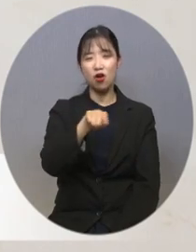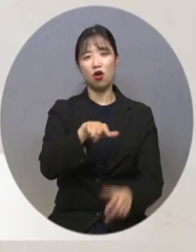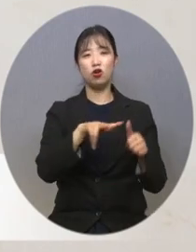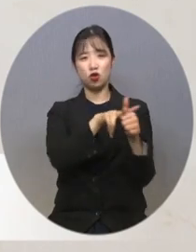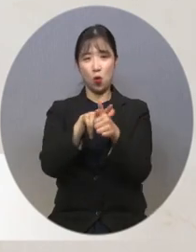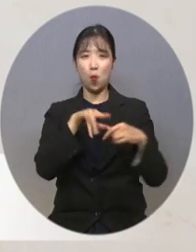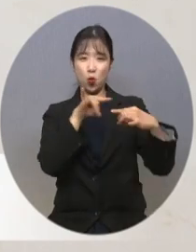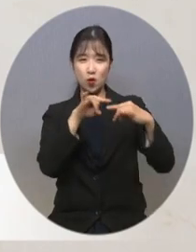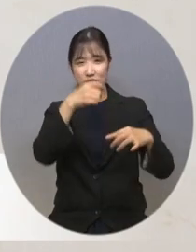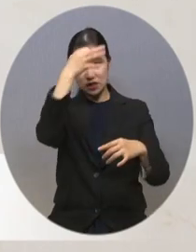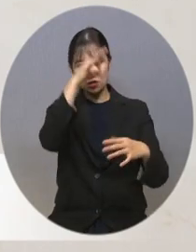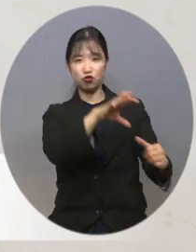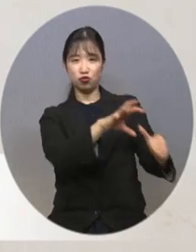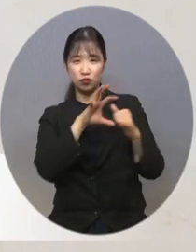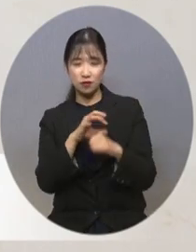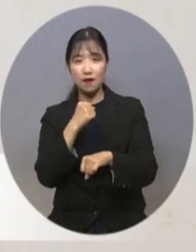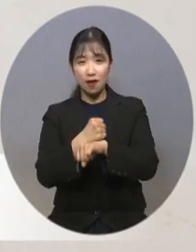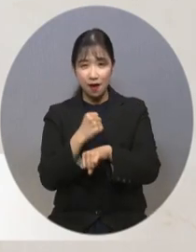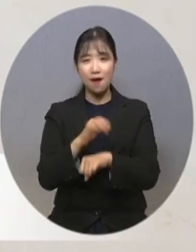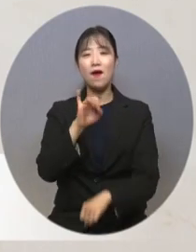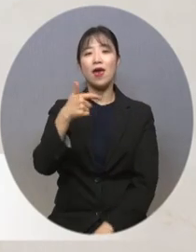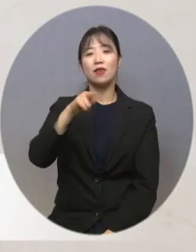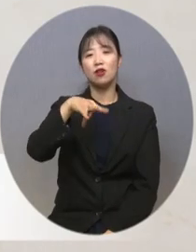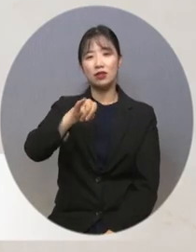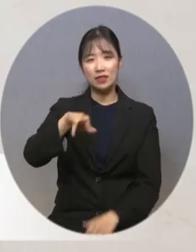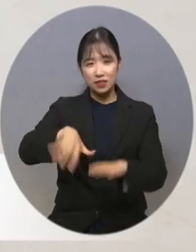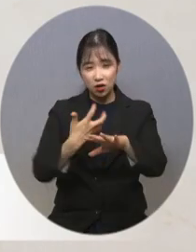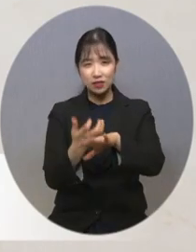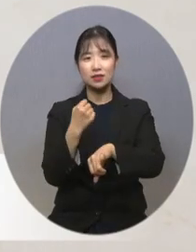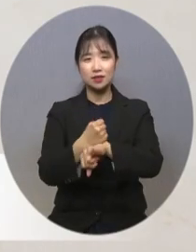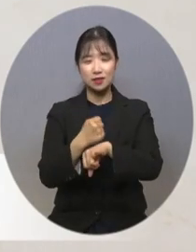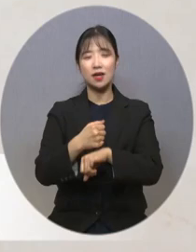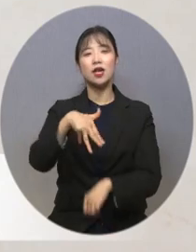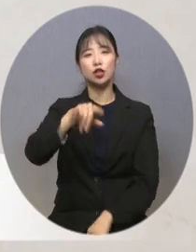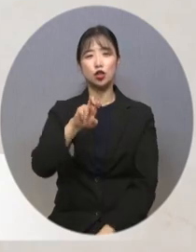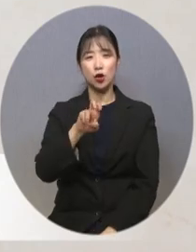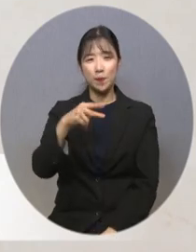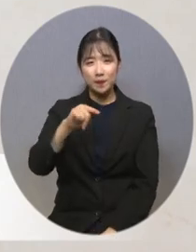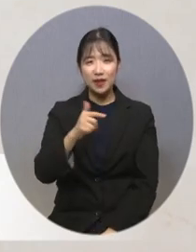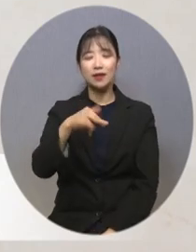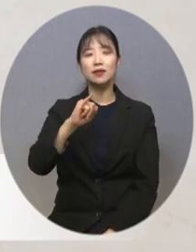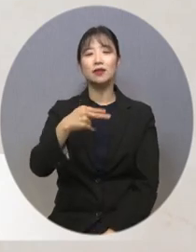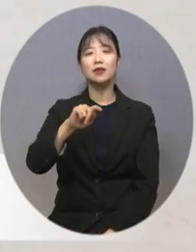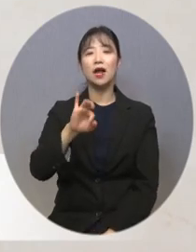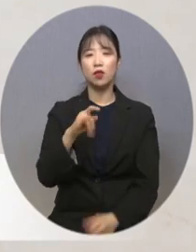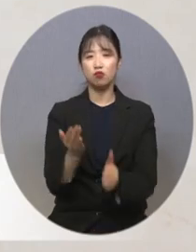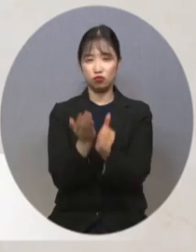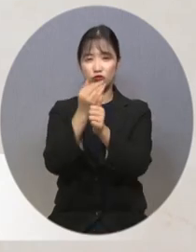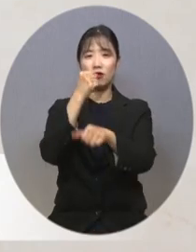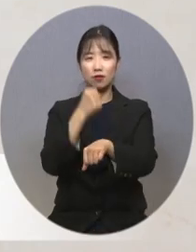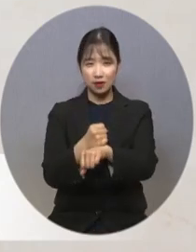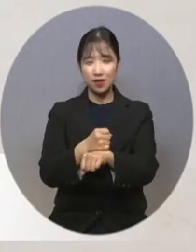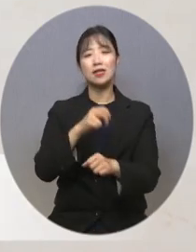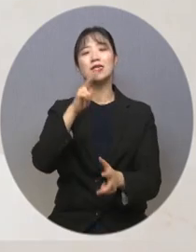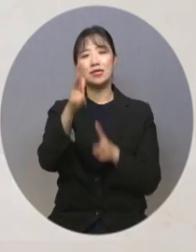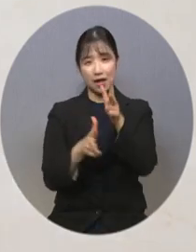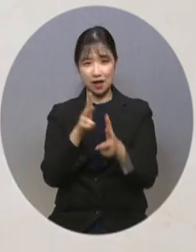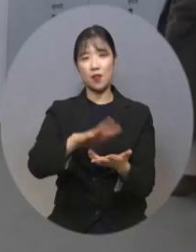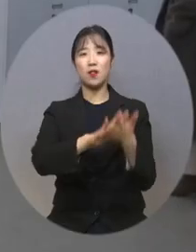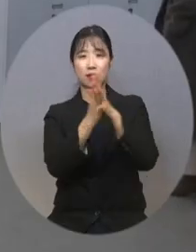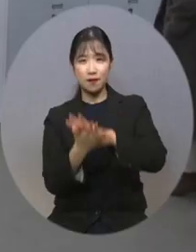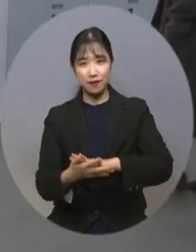활용한 디지털 전환, 에너지 혁신을 통해서 첨단, 신산업이 육성되는 친환경 산단으로 전환하는